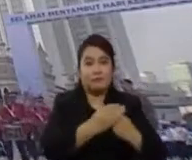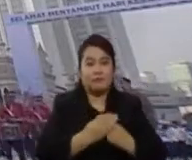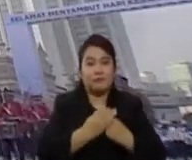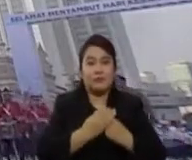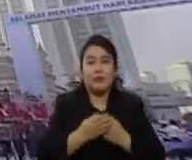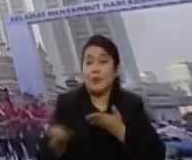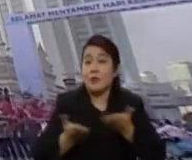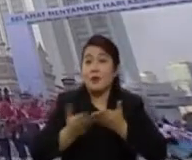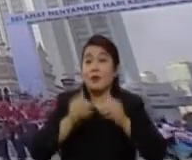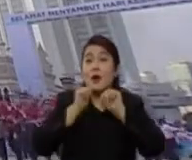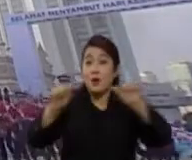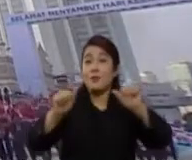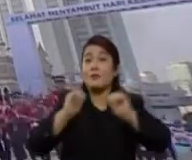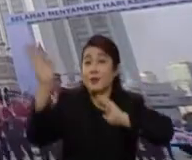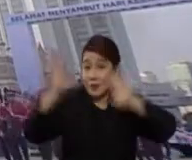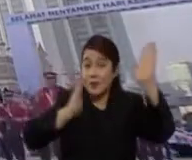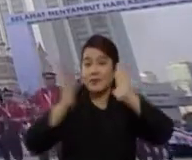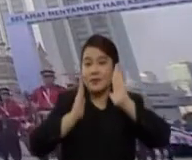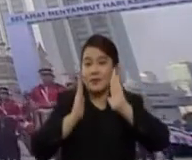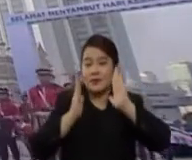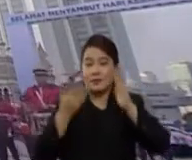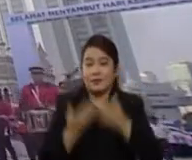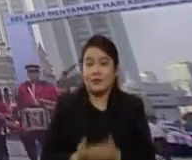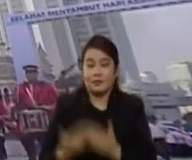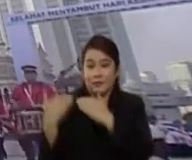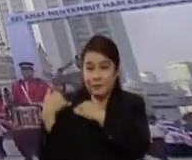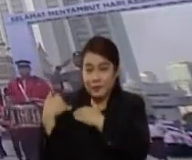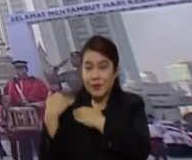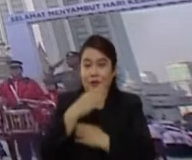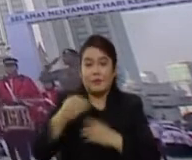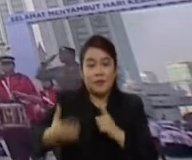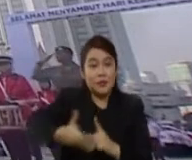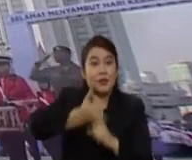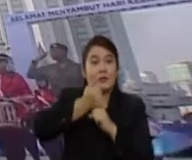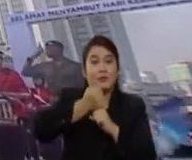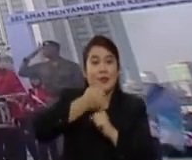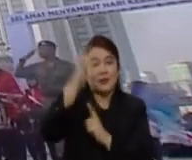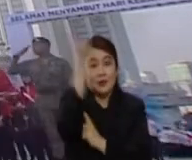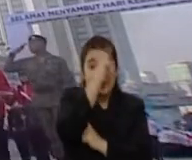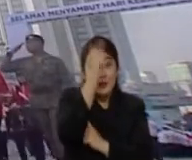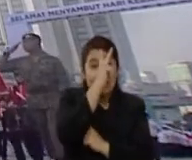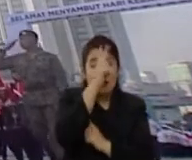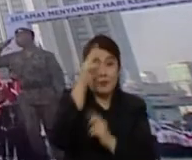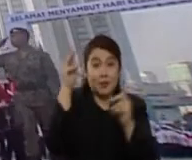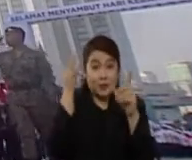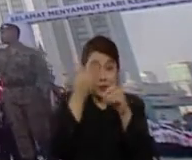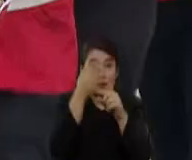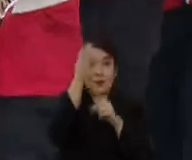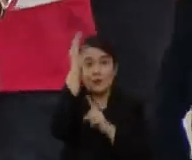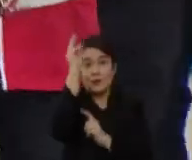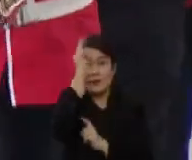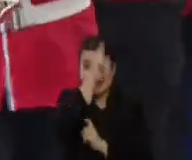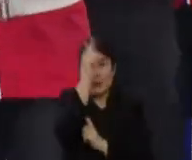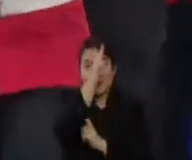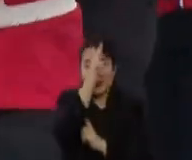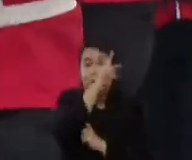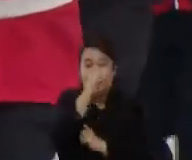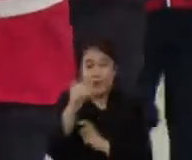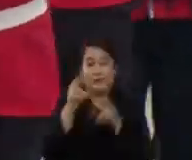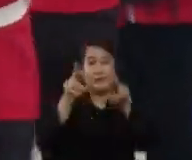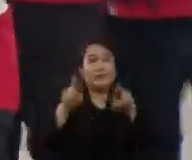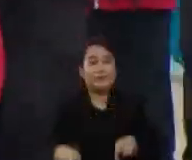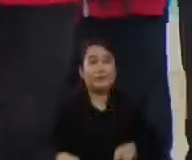awam Malaysia dalam melaksanakan amanah serta mencapai matlamat kerajaan dan negara serta ekspektasi